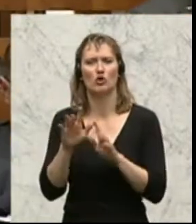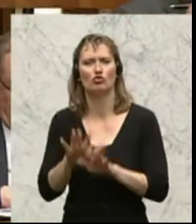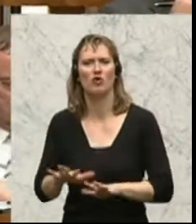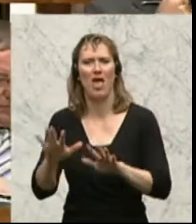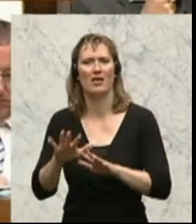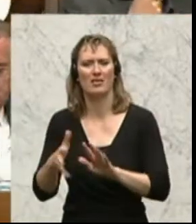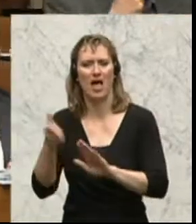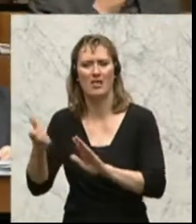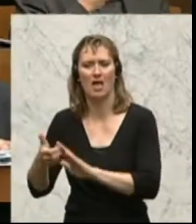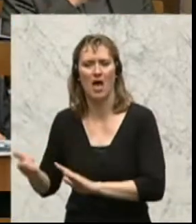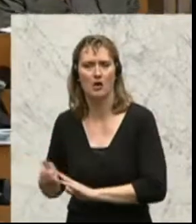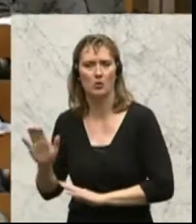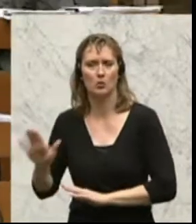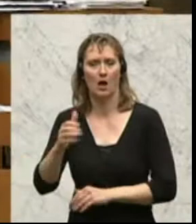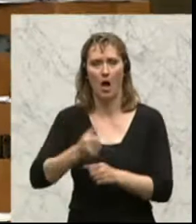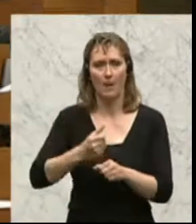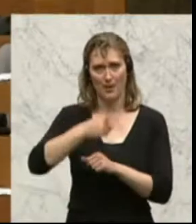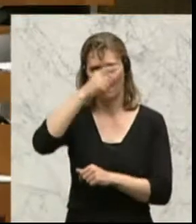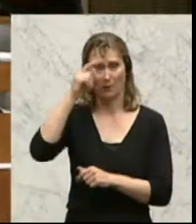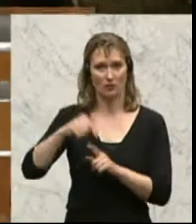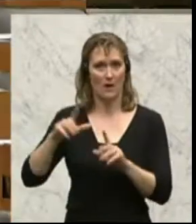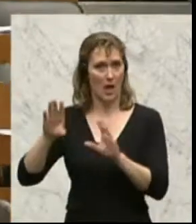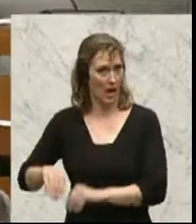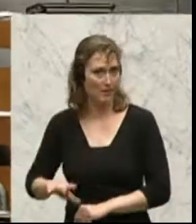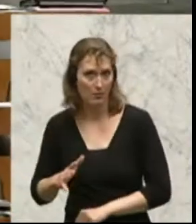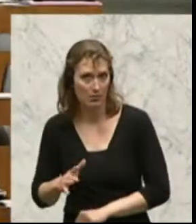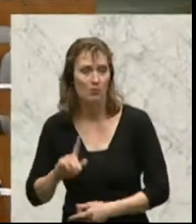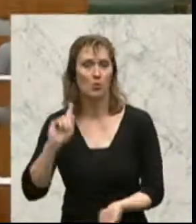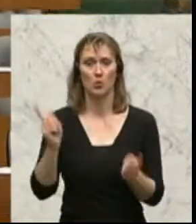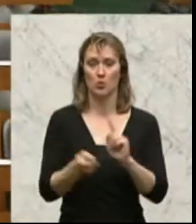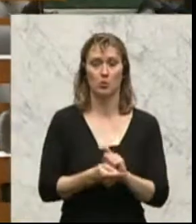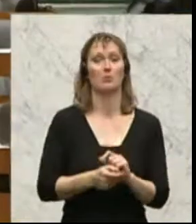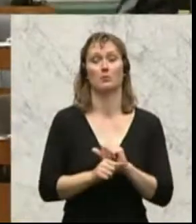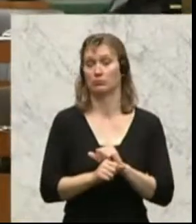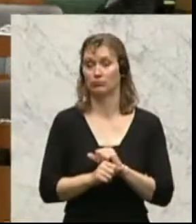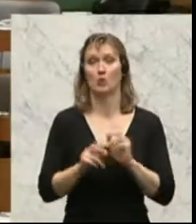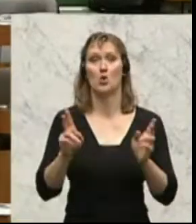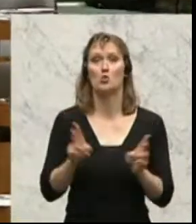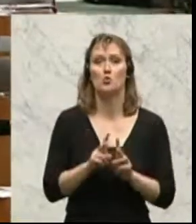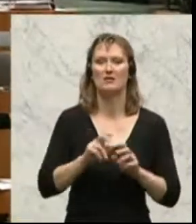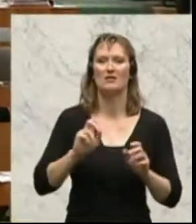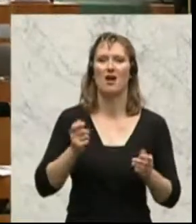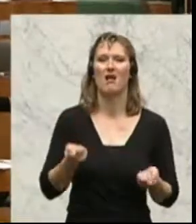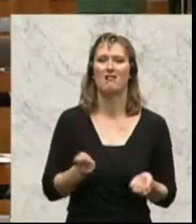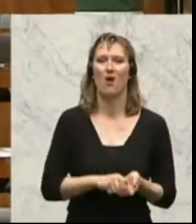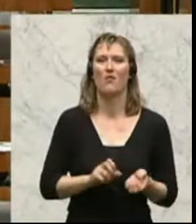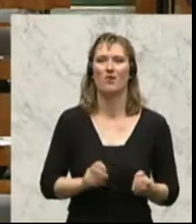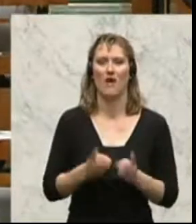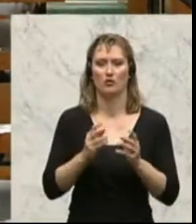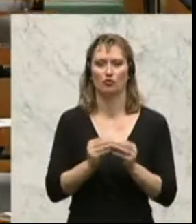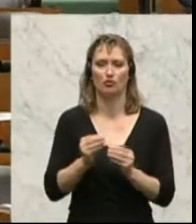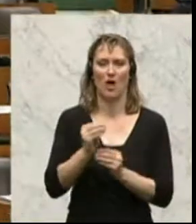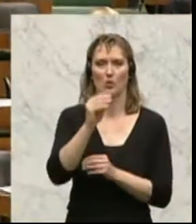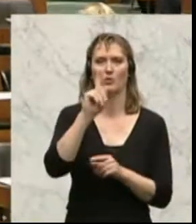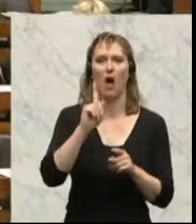der arbeitenden Menschen ausschaltet, dann kommt das nur zu einer ganz kurzfristigen Kaufkraftsteigerung in einer homöopathischen